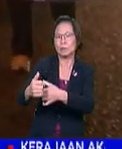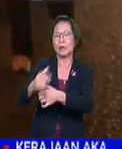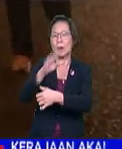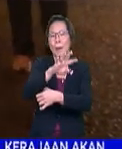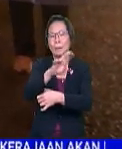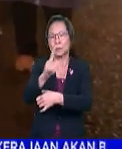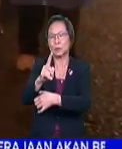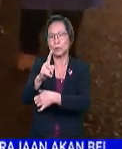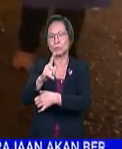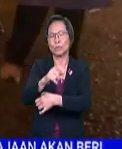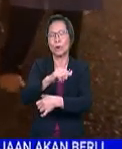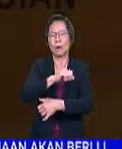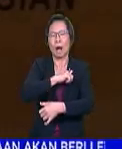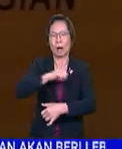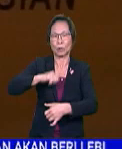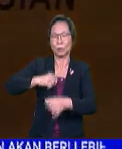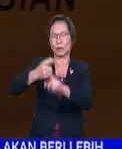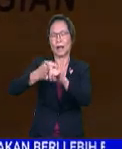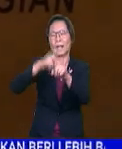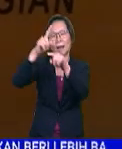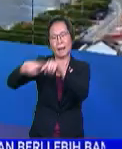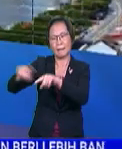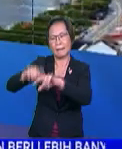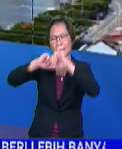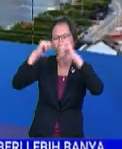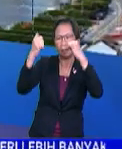anggota dari pelbagai agensi kerajaan.